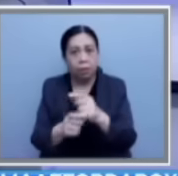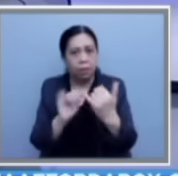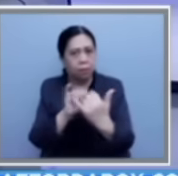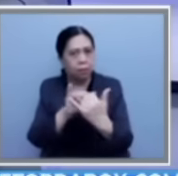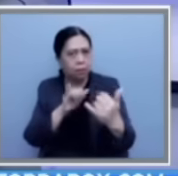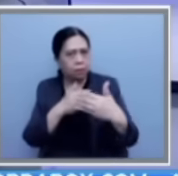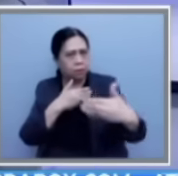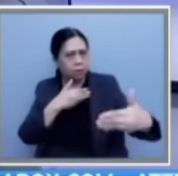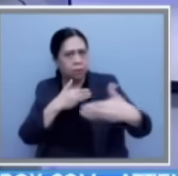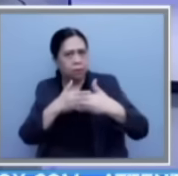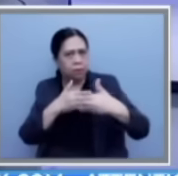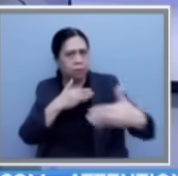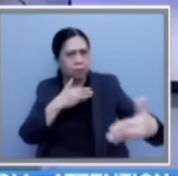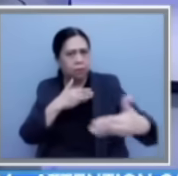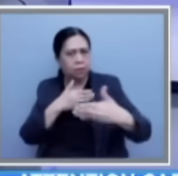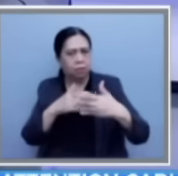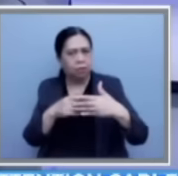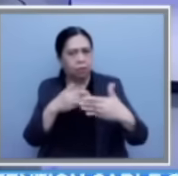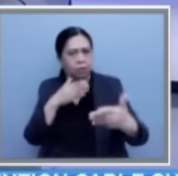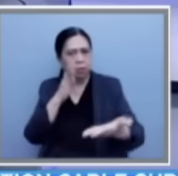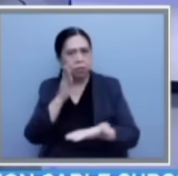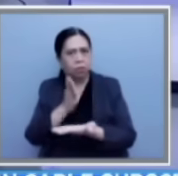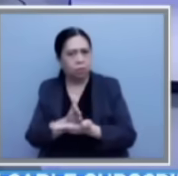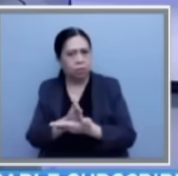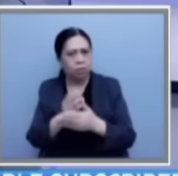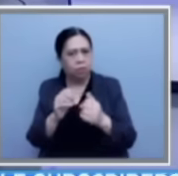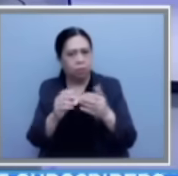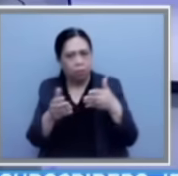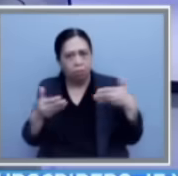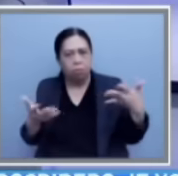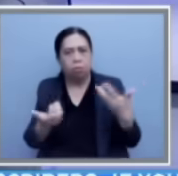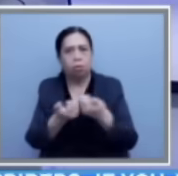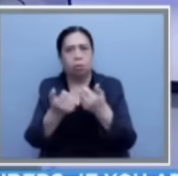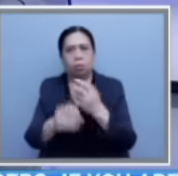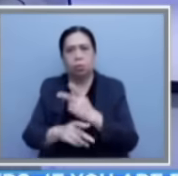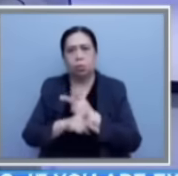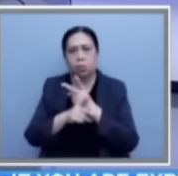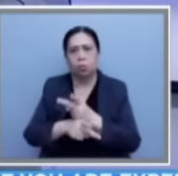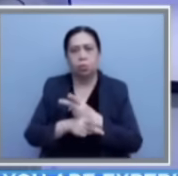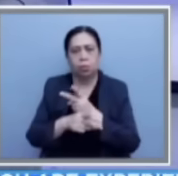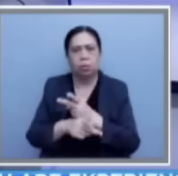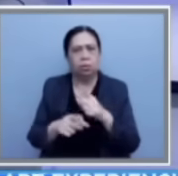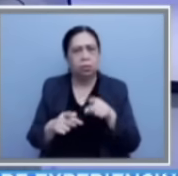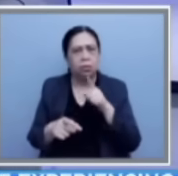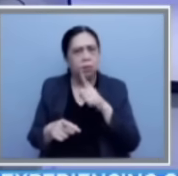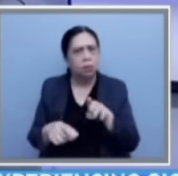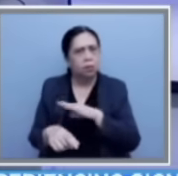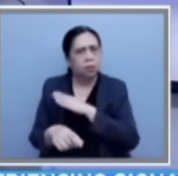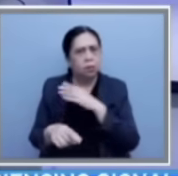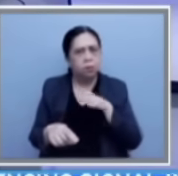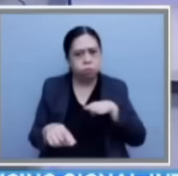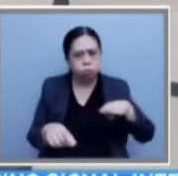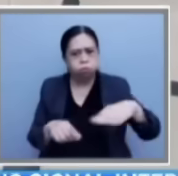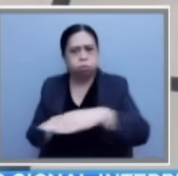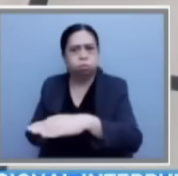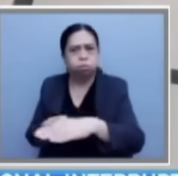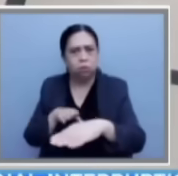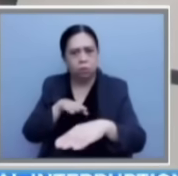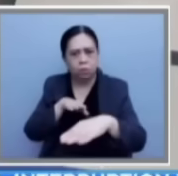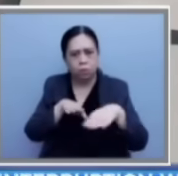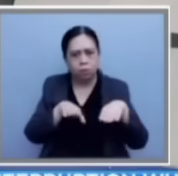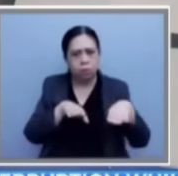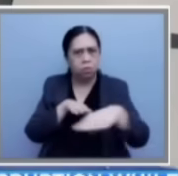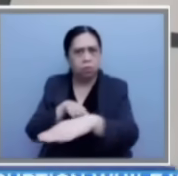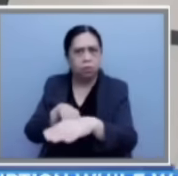na i- alot bago ka Bago mo mabangga talaga yung nasa harapan mo pero ito talagang Pumupunta sila sa harap ninyo Gaano ba kadelikado yun yung